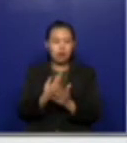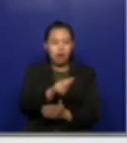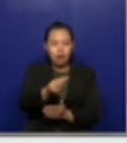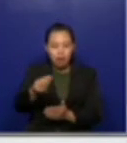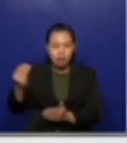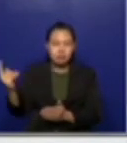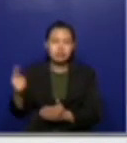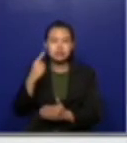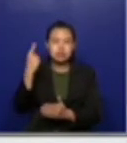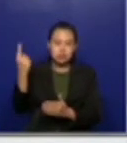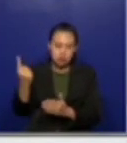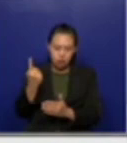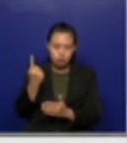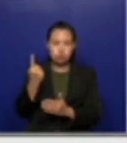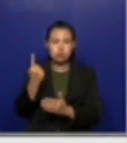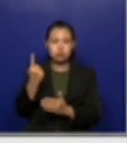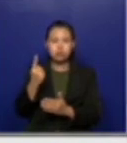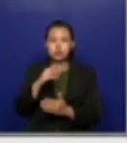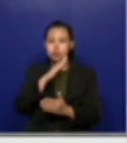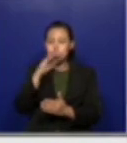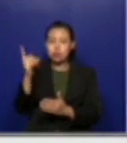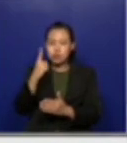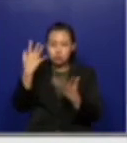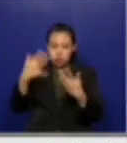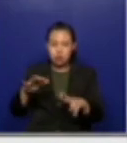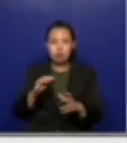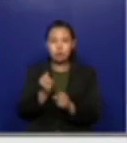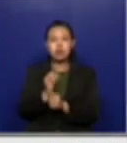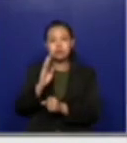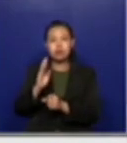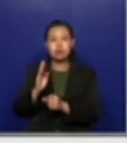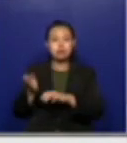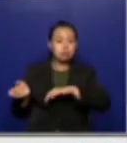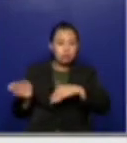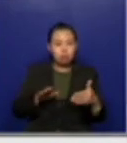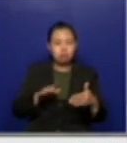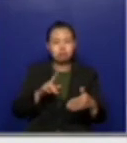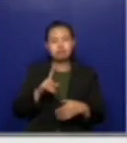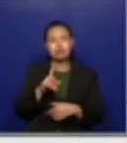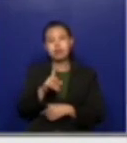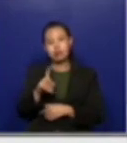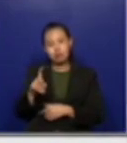สร็จกลับมาบริษัทเจ๊งเมื่อไหร่บรรลัยเมื่อนั้นนะครับสุดท้ายปลายทางท่านประธานครับ